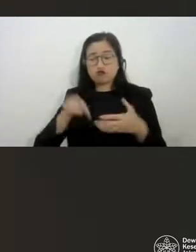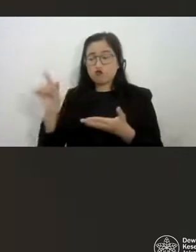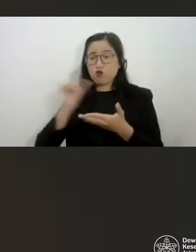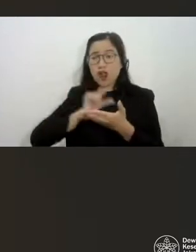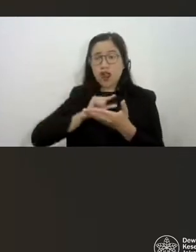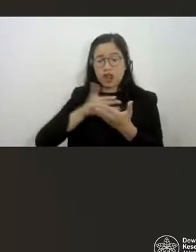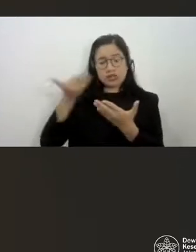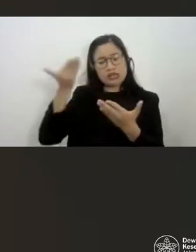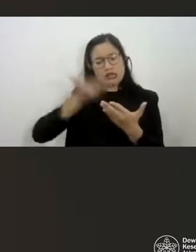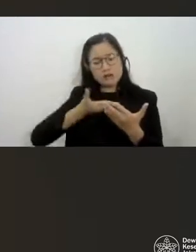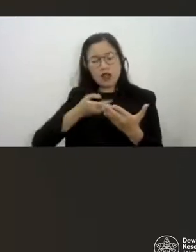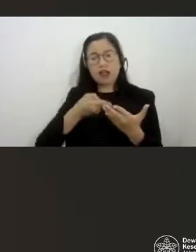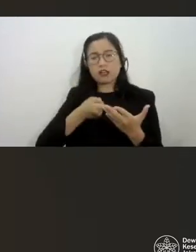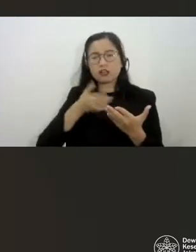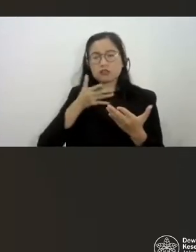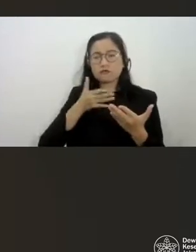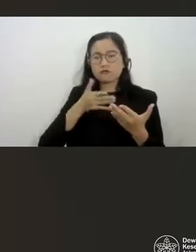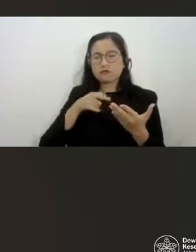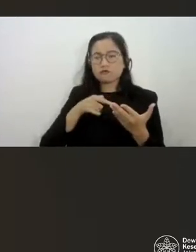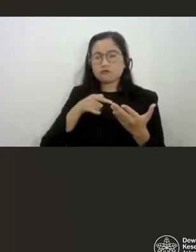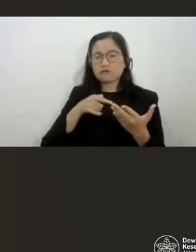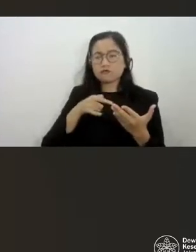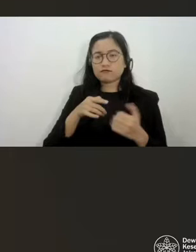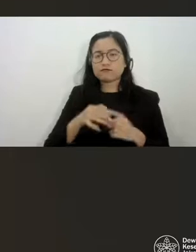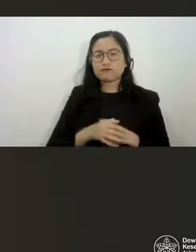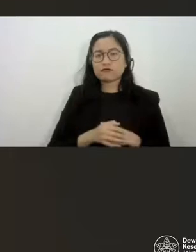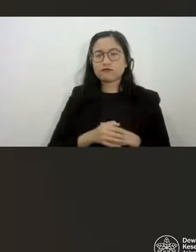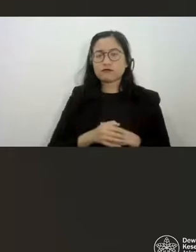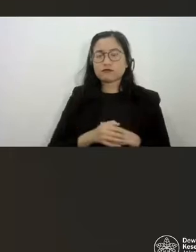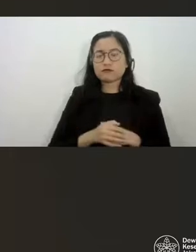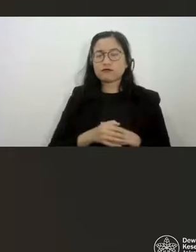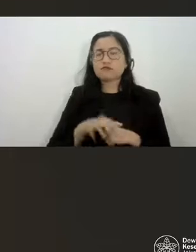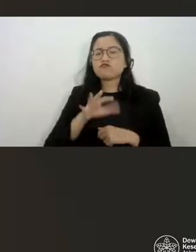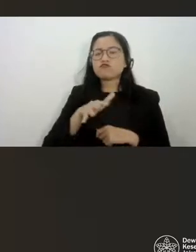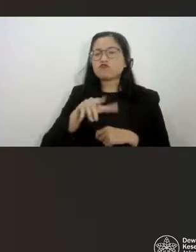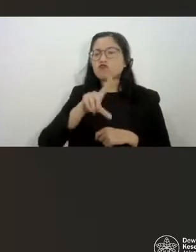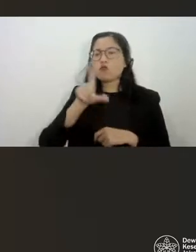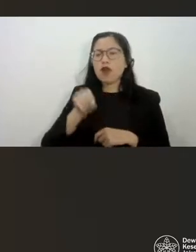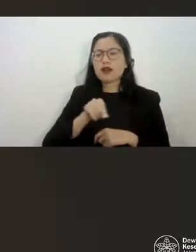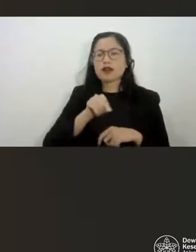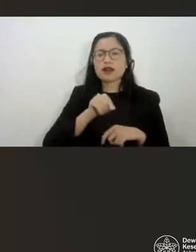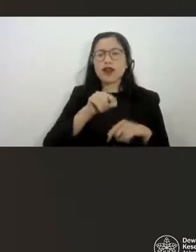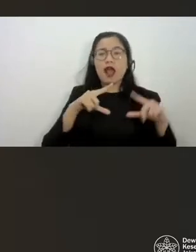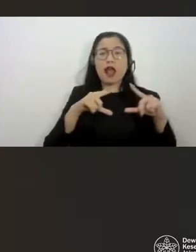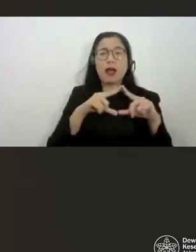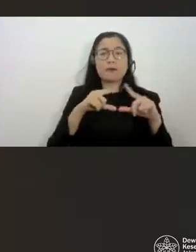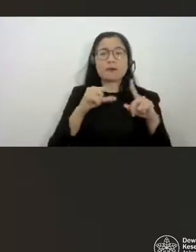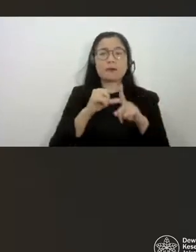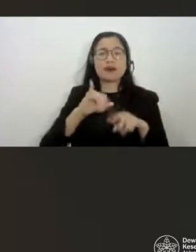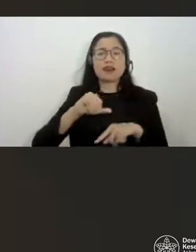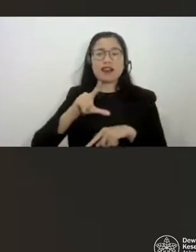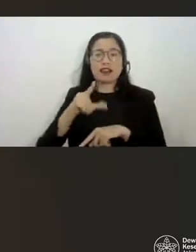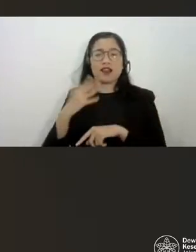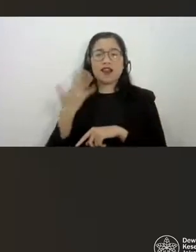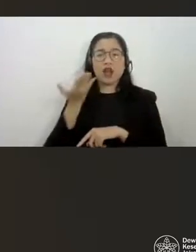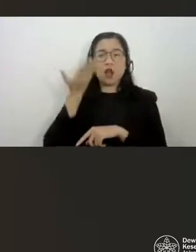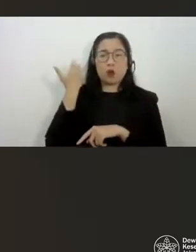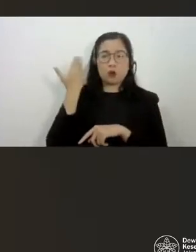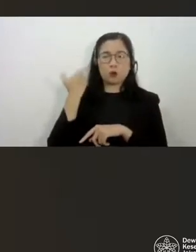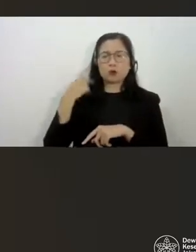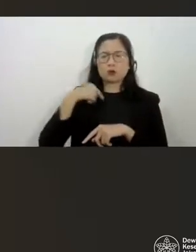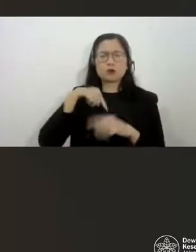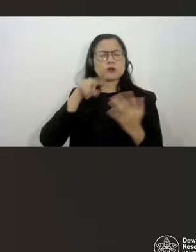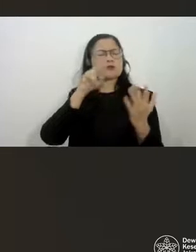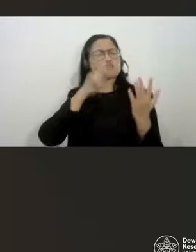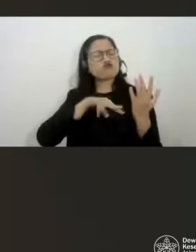Sultan Takdir Ali Sabana Memorial Lecture sekitar bulan April lalu, saya termenung